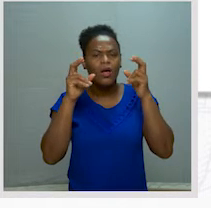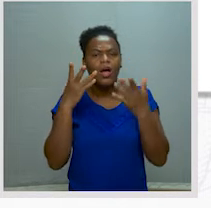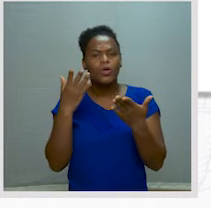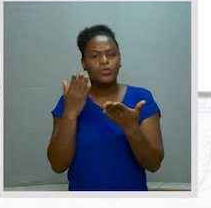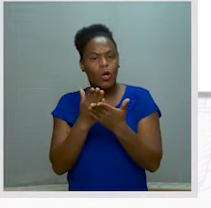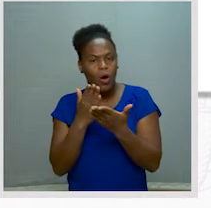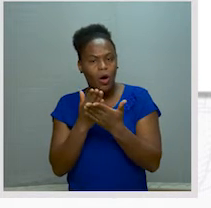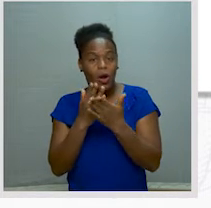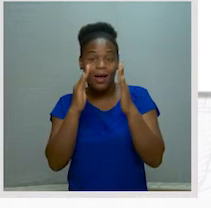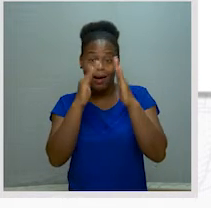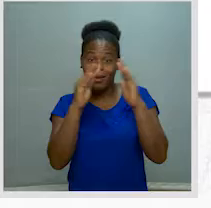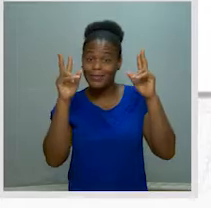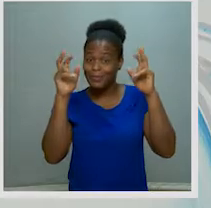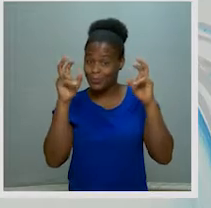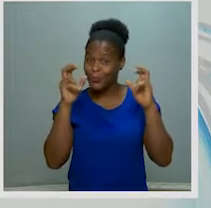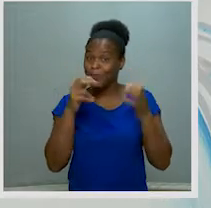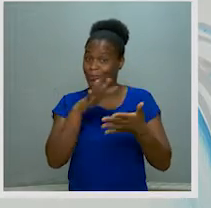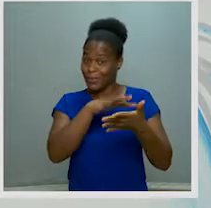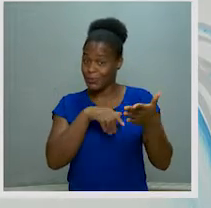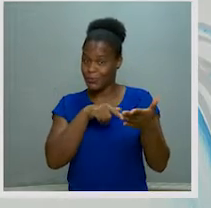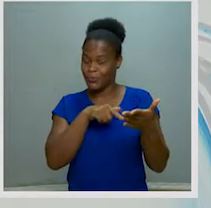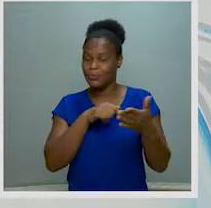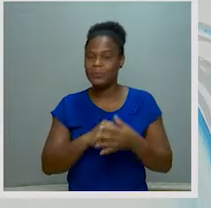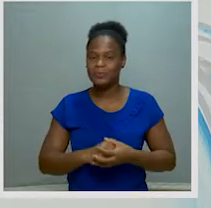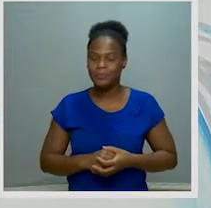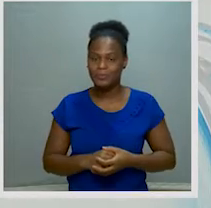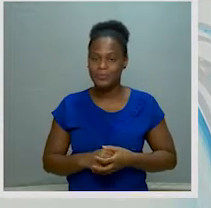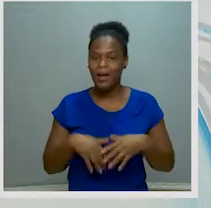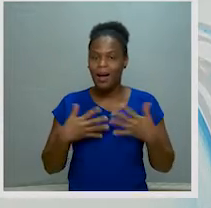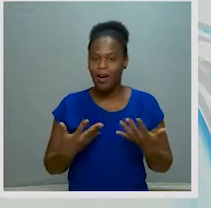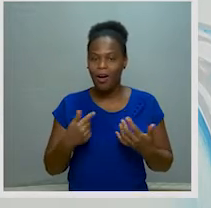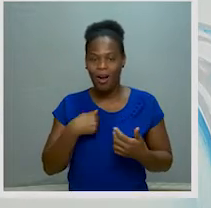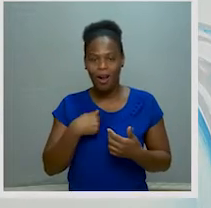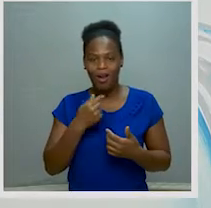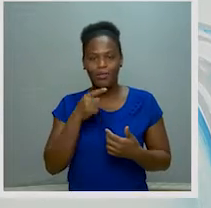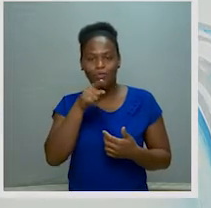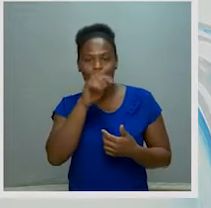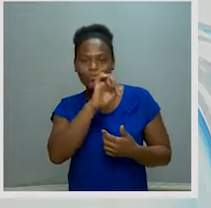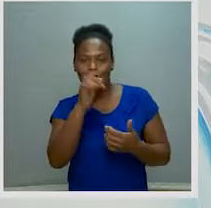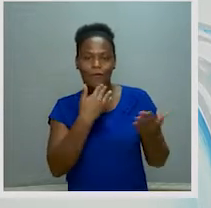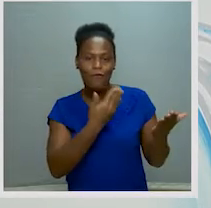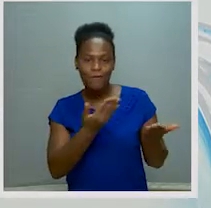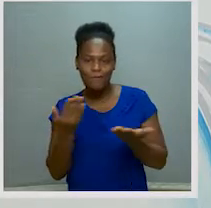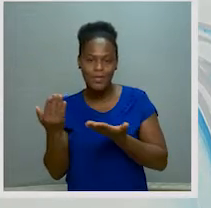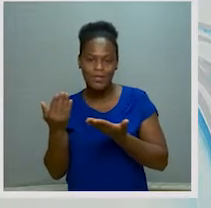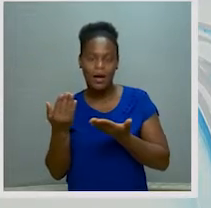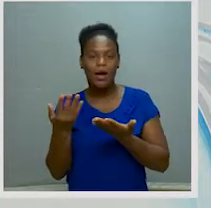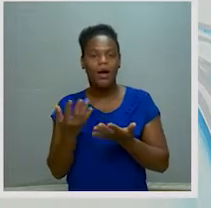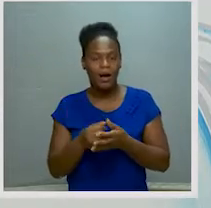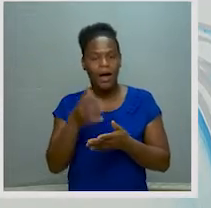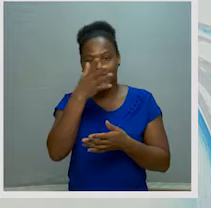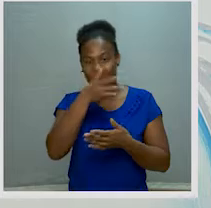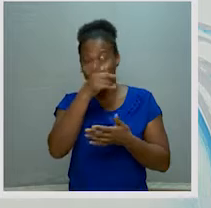intitulée « École à la maison ». C'est bon? Maintenant, je vous invite à faire une